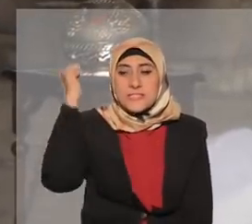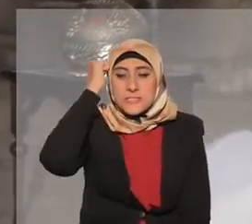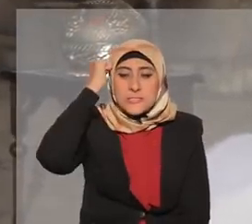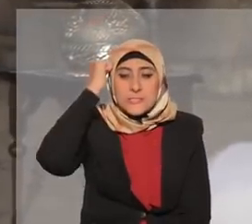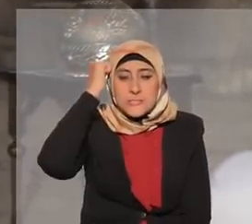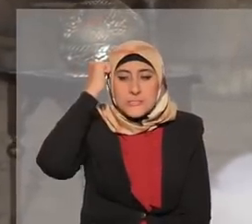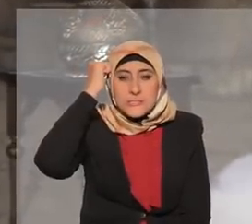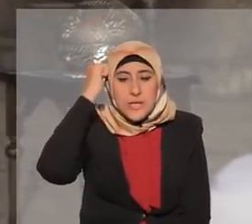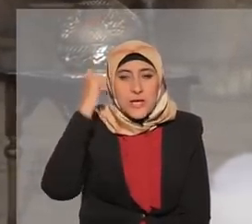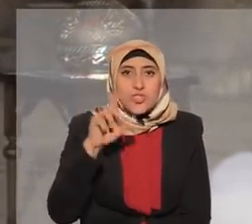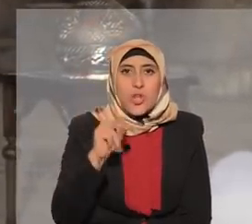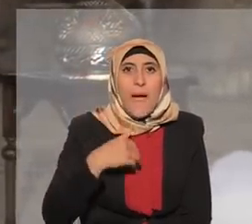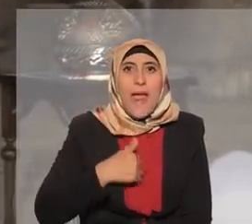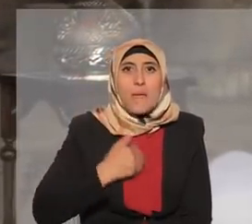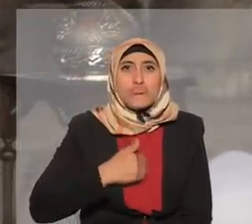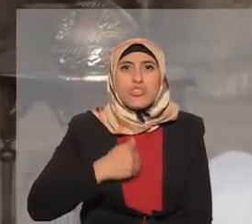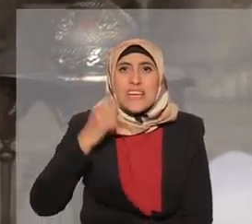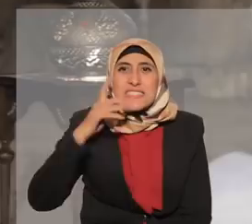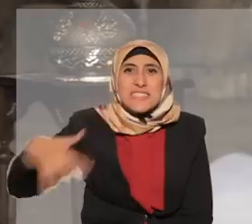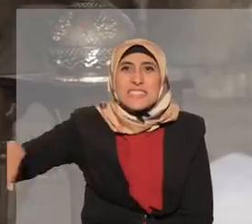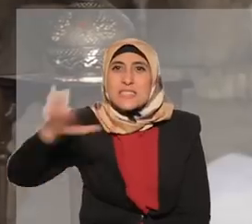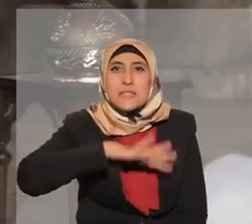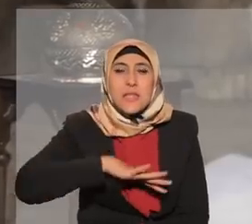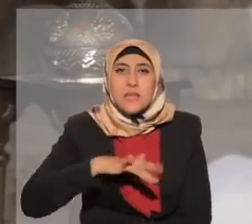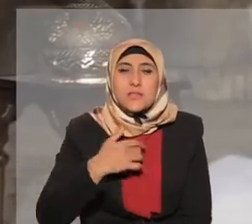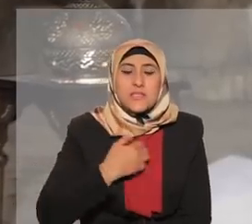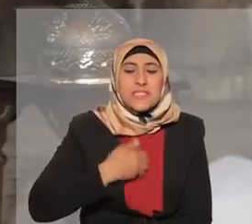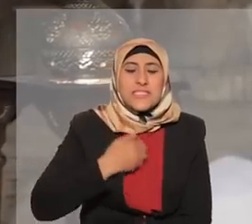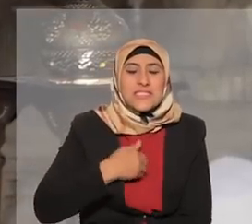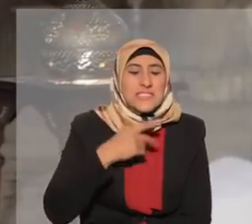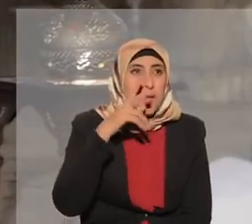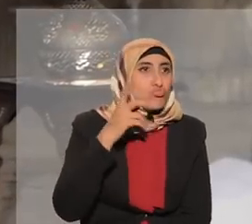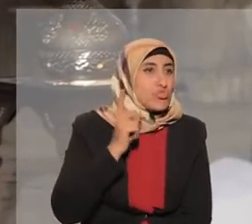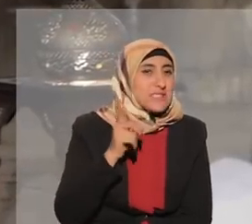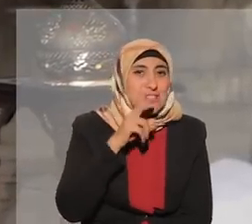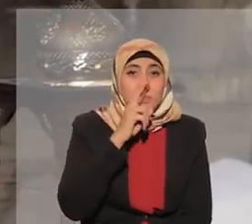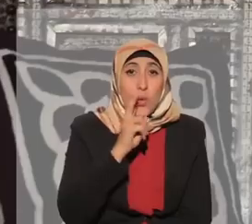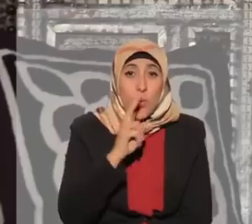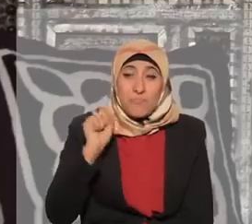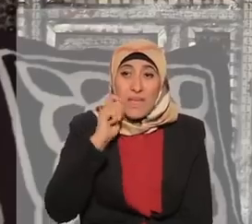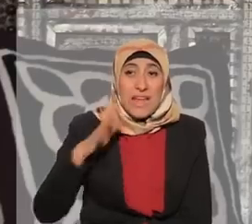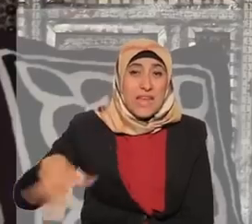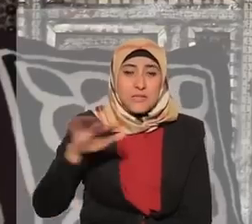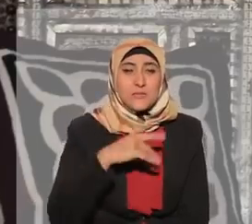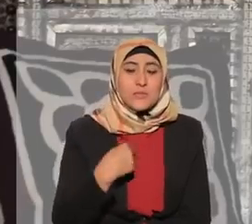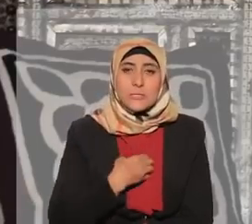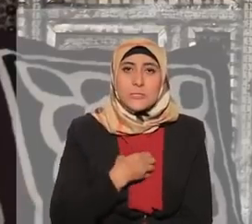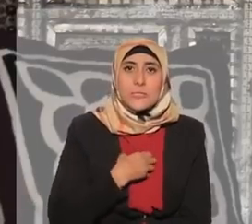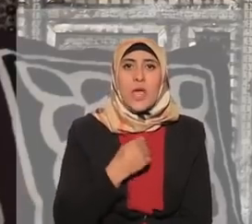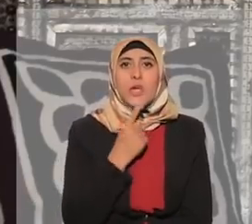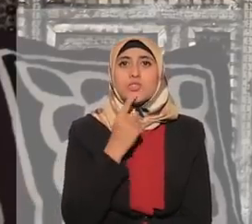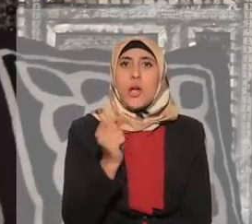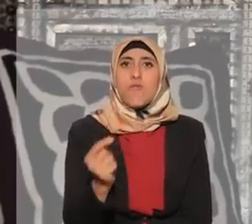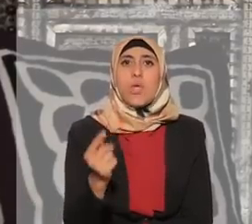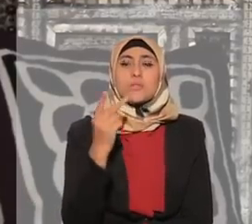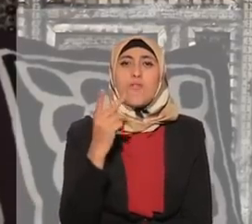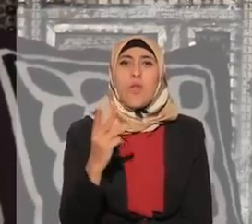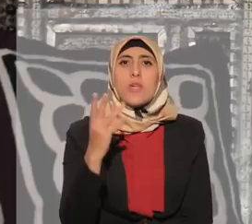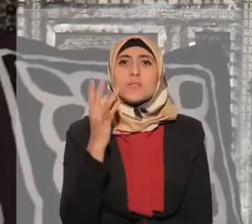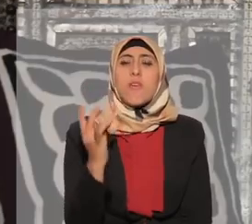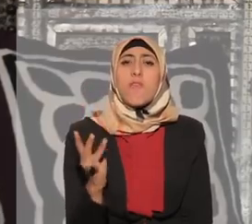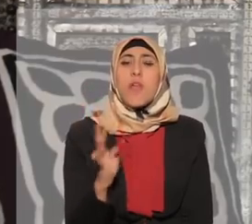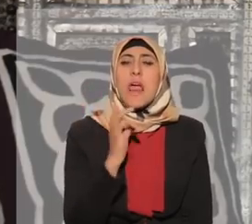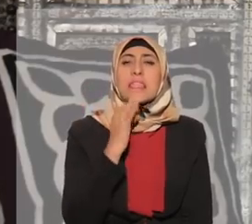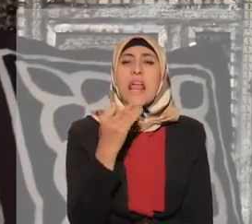سوء الأدب مع الله في حق الأخوة في حق الآخرين، لم أشعر بألم هؤلاء. المسألة ليست متعلقة بذات